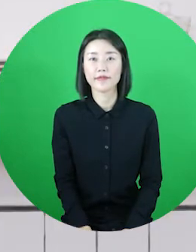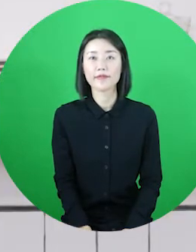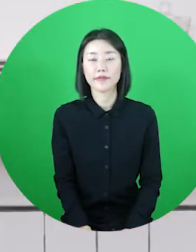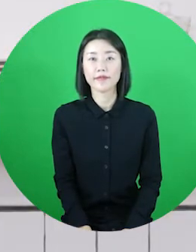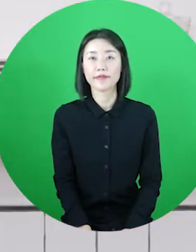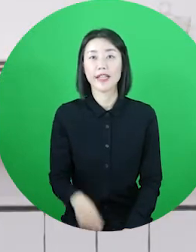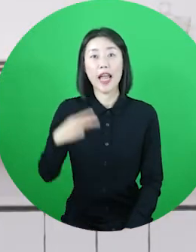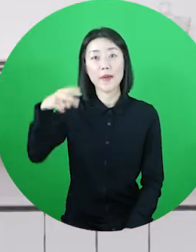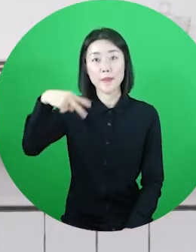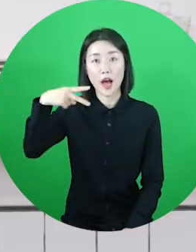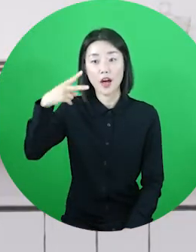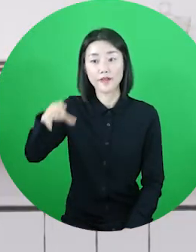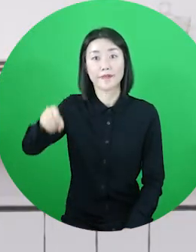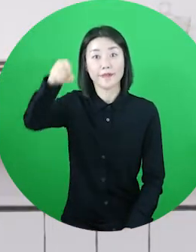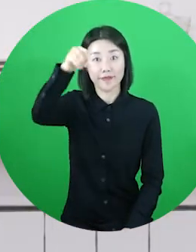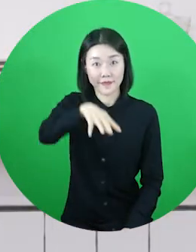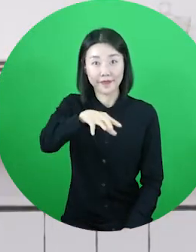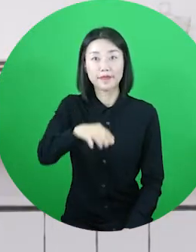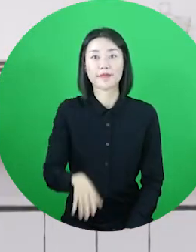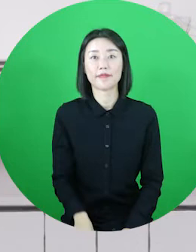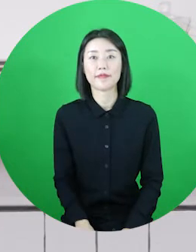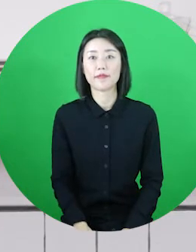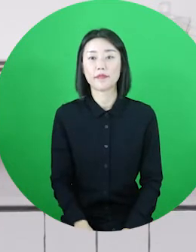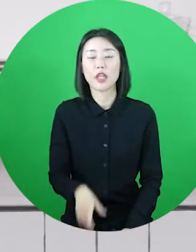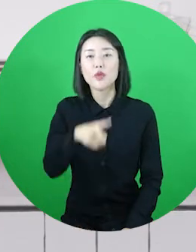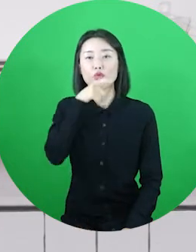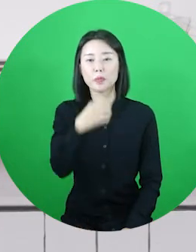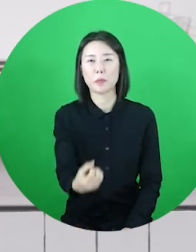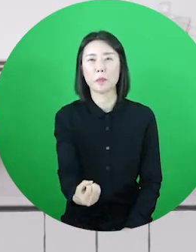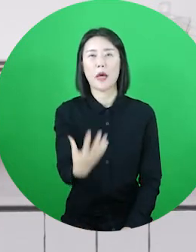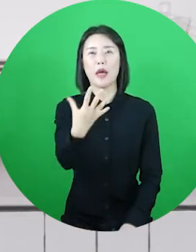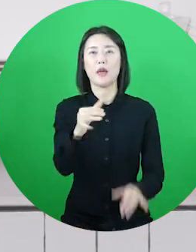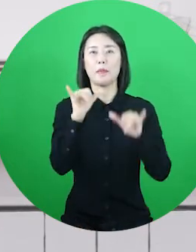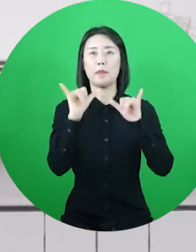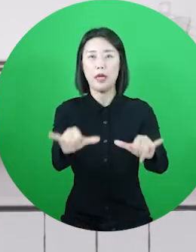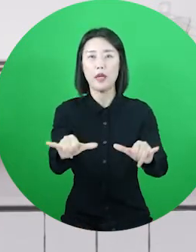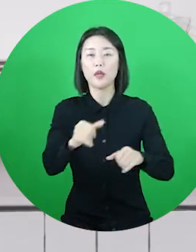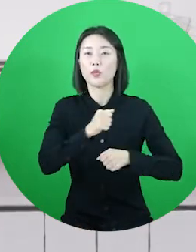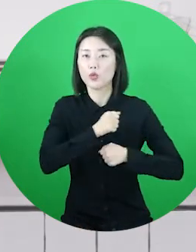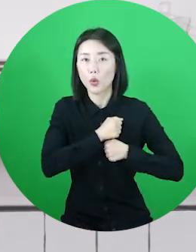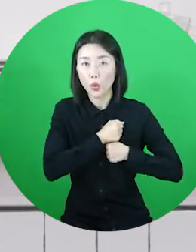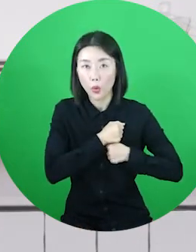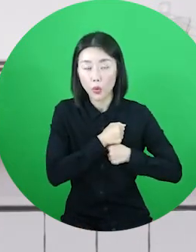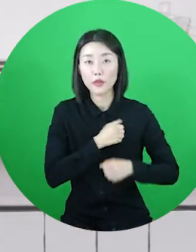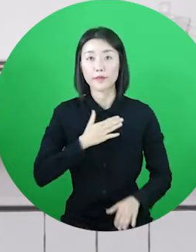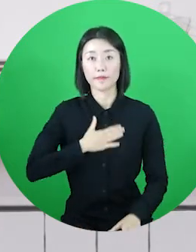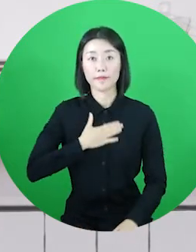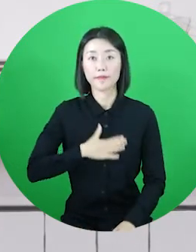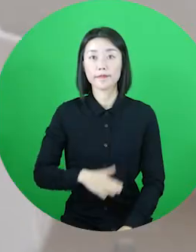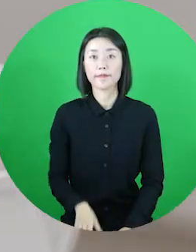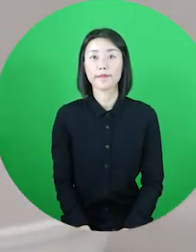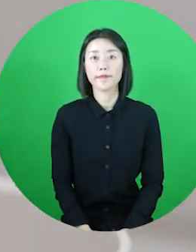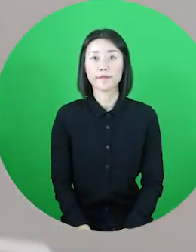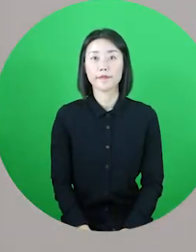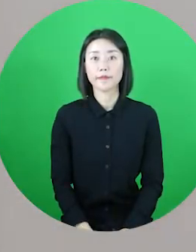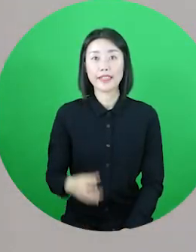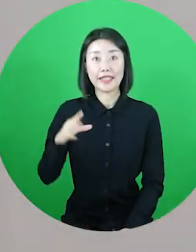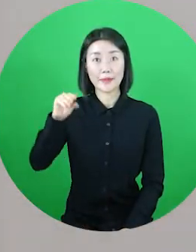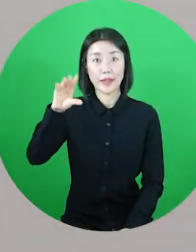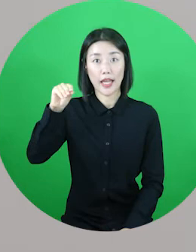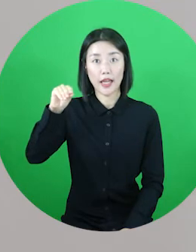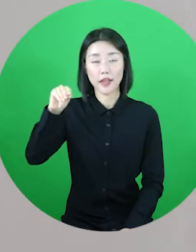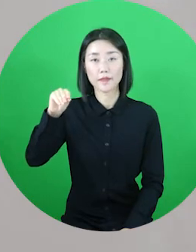이제 냄비에 우동면을 넣어줄 건데요. 뜨거운 국물이 튈 수 있기 때문에 조심해서 넣어야 해요.